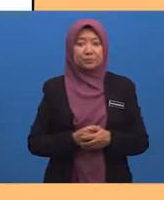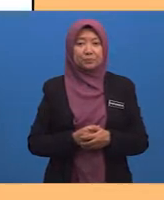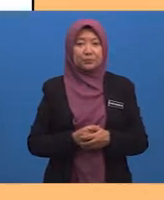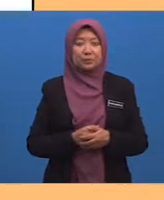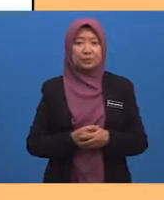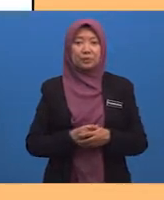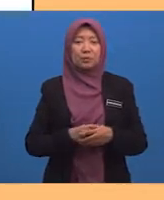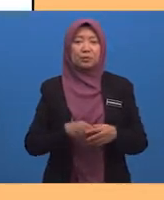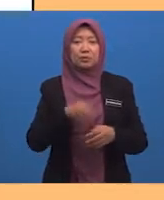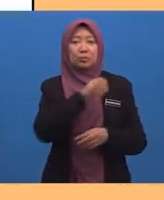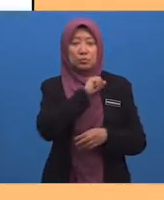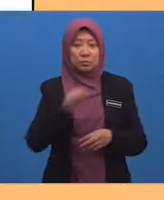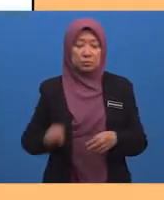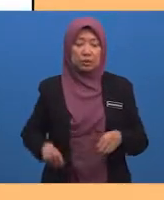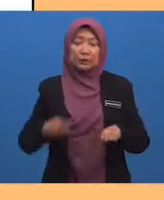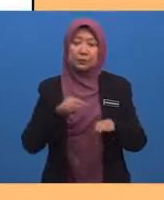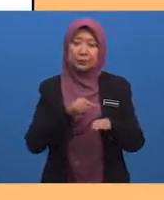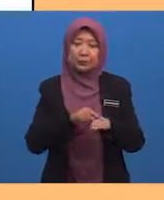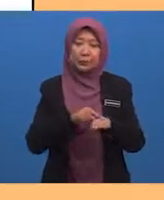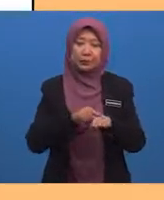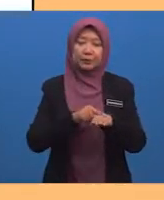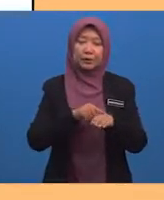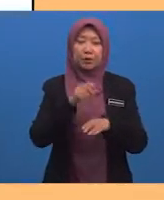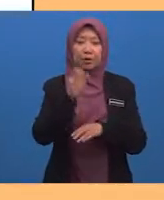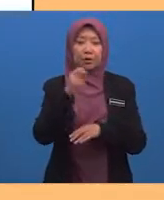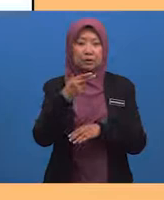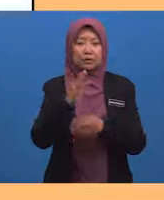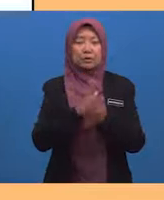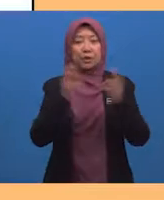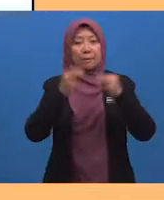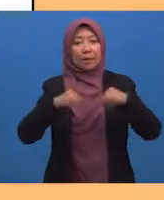Pemerintah di Aceh telah menjadikan masjid sebagai pusat pendidikan rakyat.